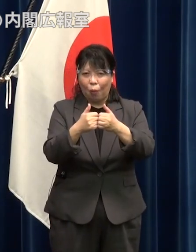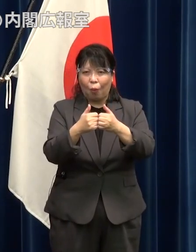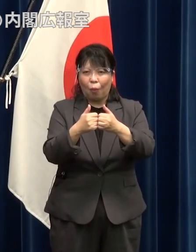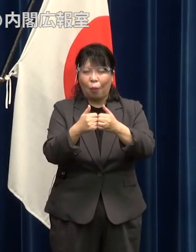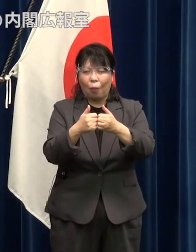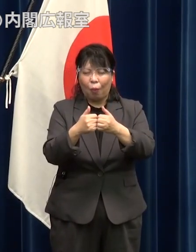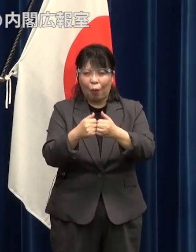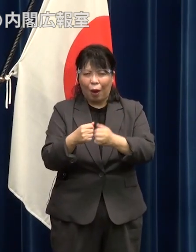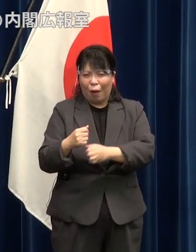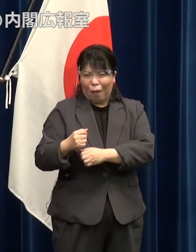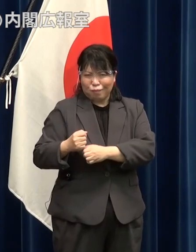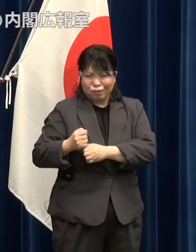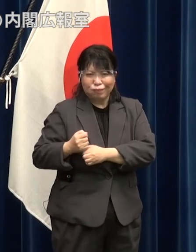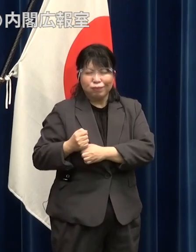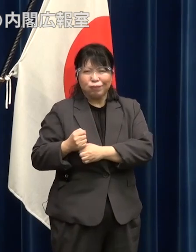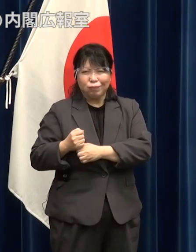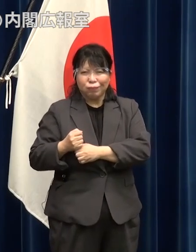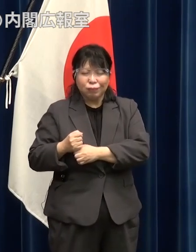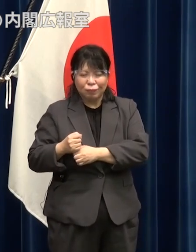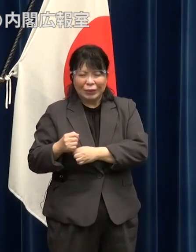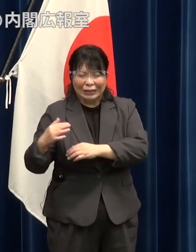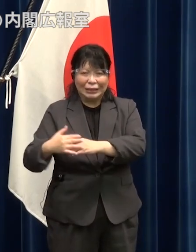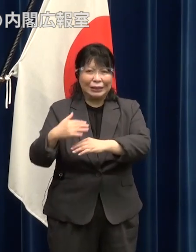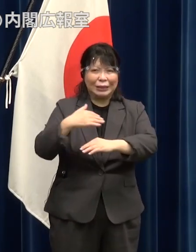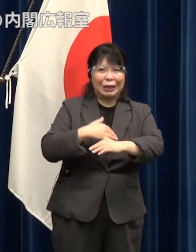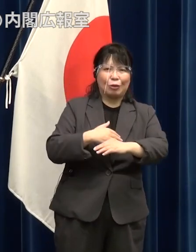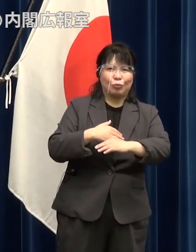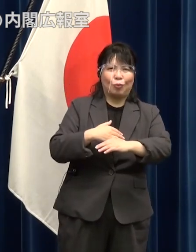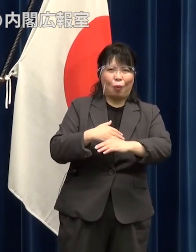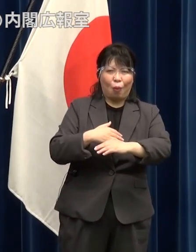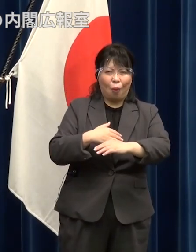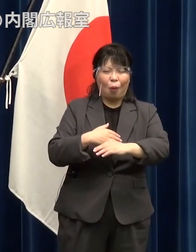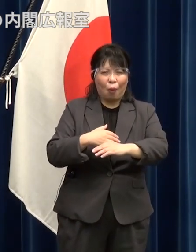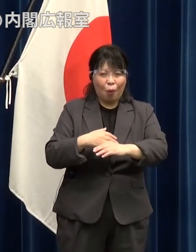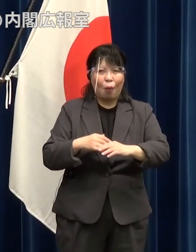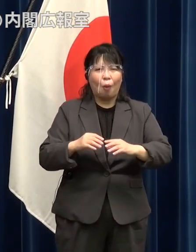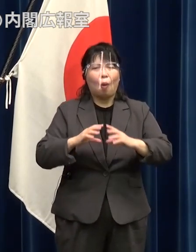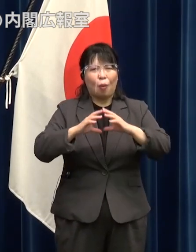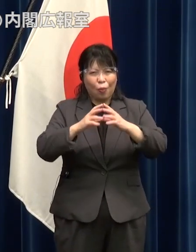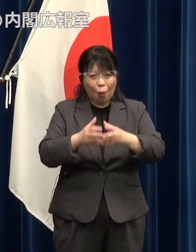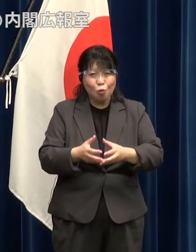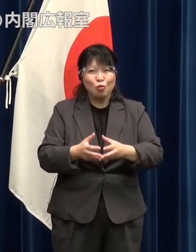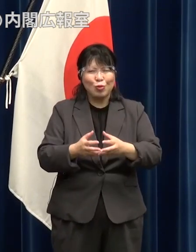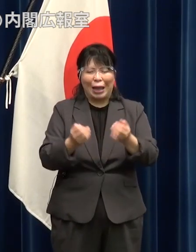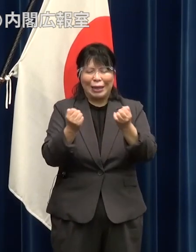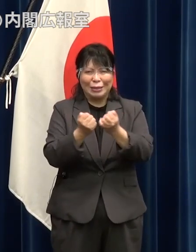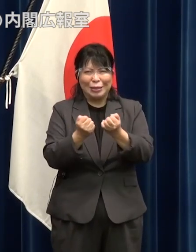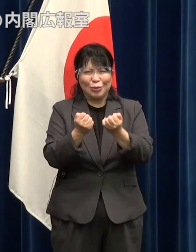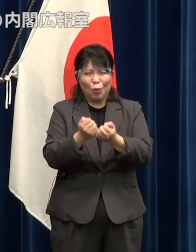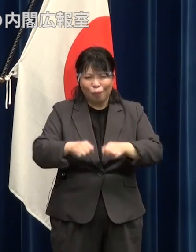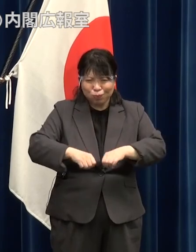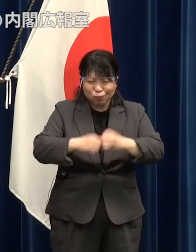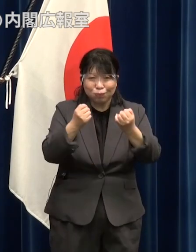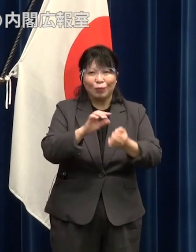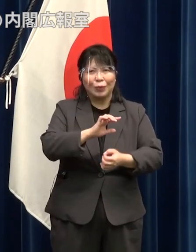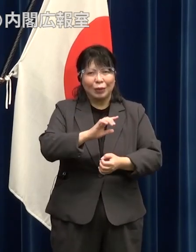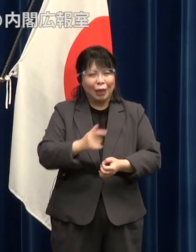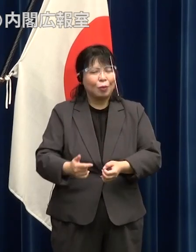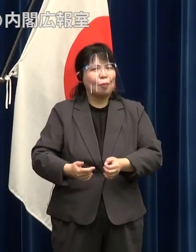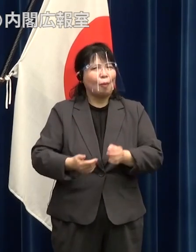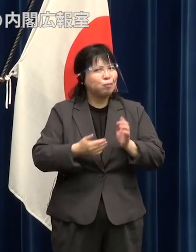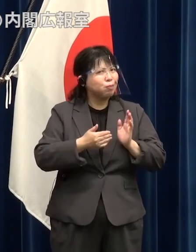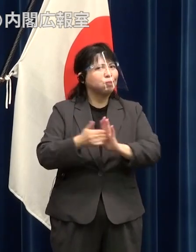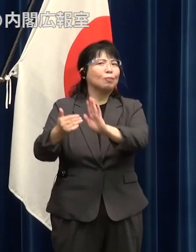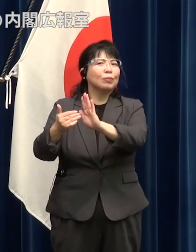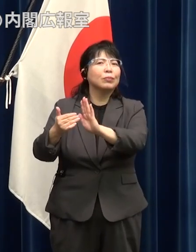核兵器による威嚇も国際秩序の転覆の試みも、まあ、断固として拒否をする